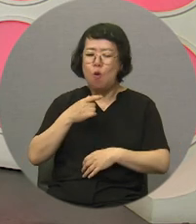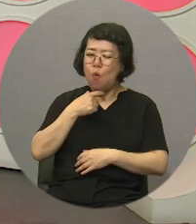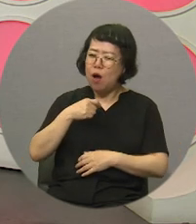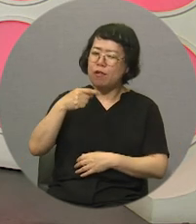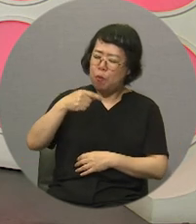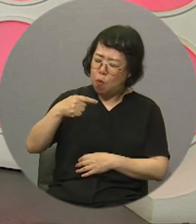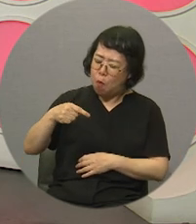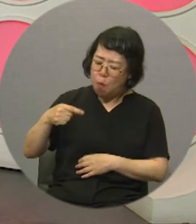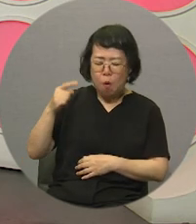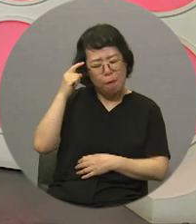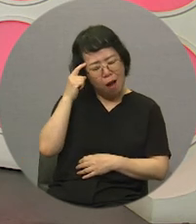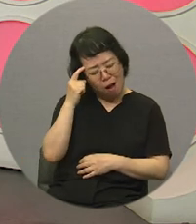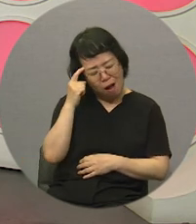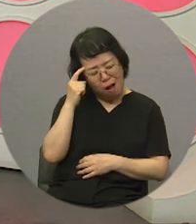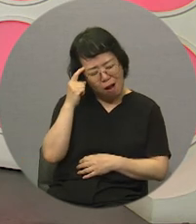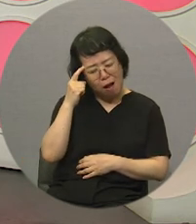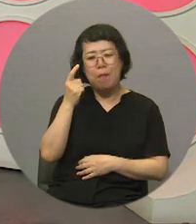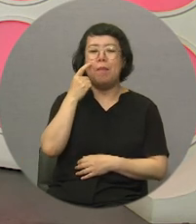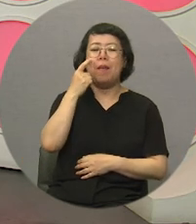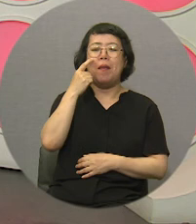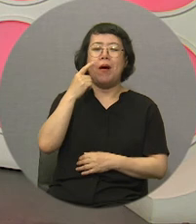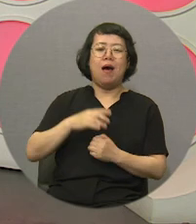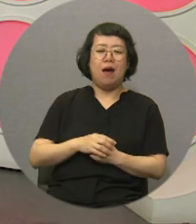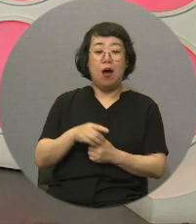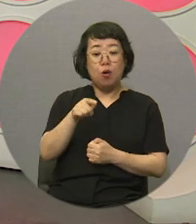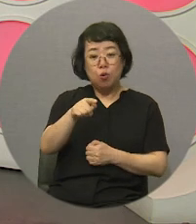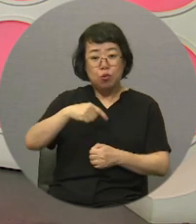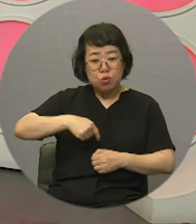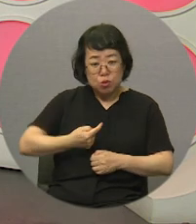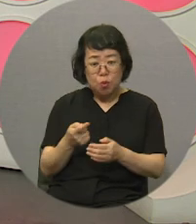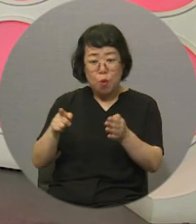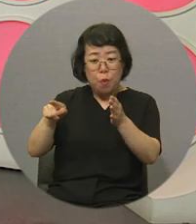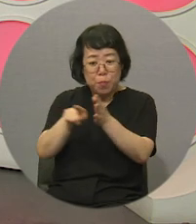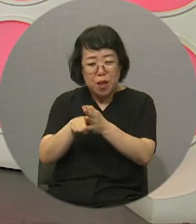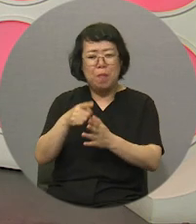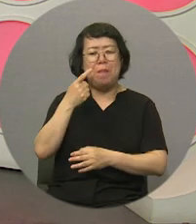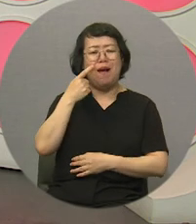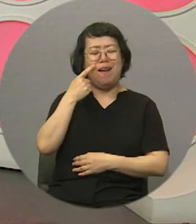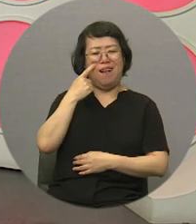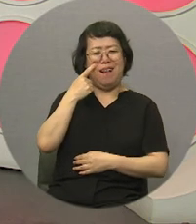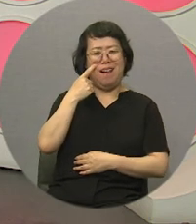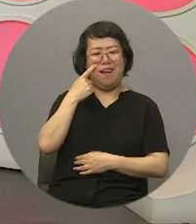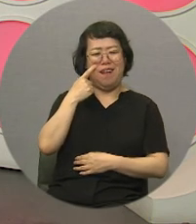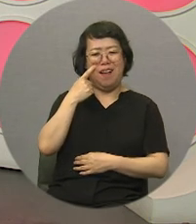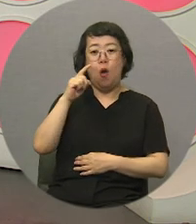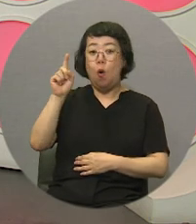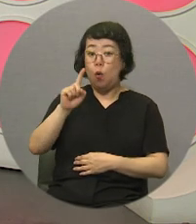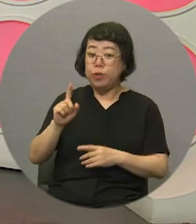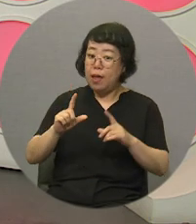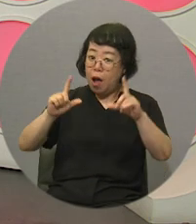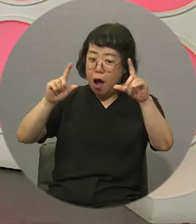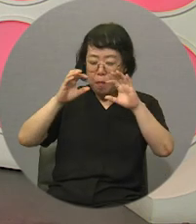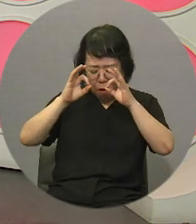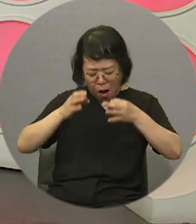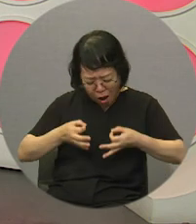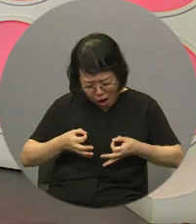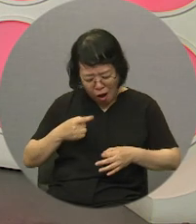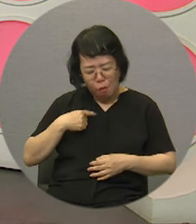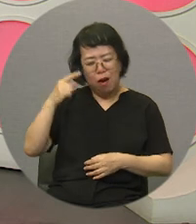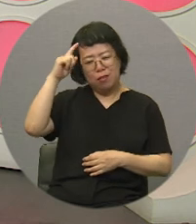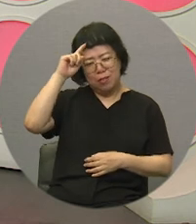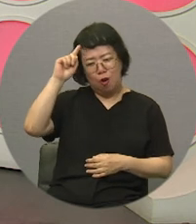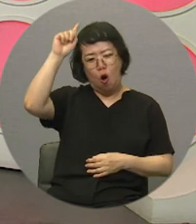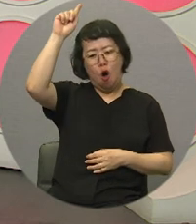남과 비교하지 말고 너 자신을 믿고 사랑을 하면 어느새 그 키가 훌쩍 커 있을 거야